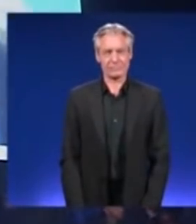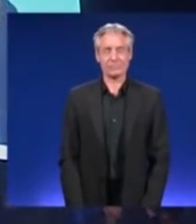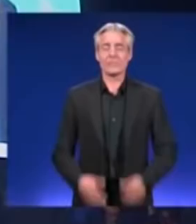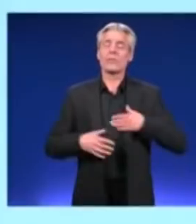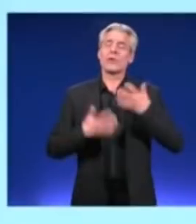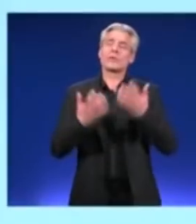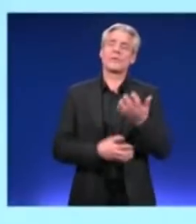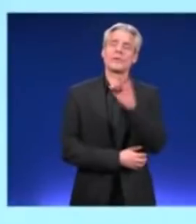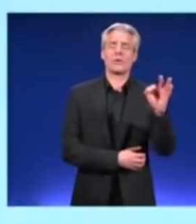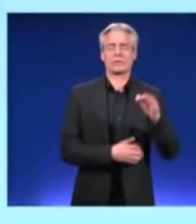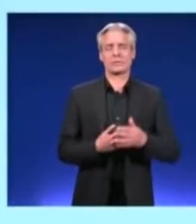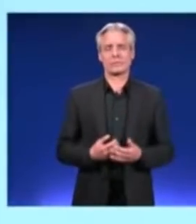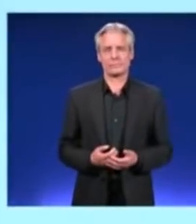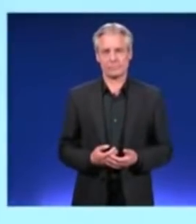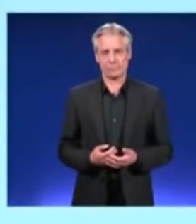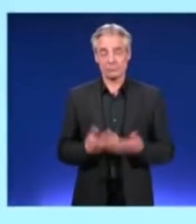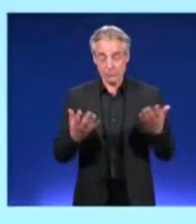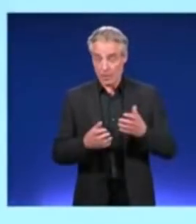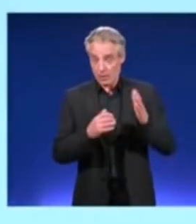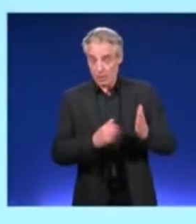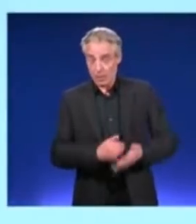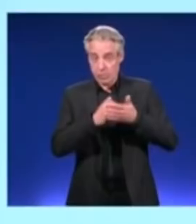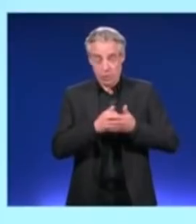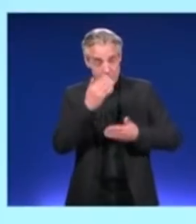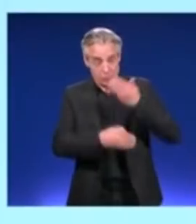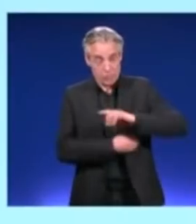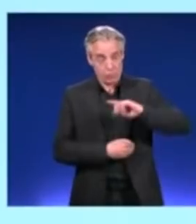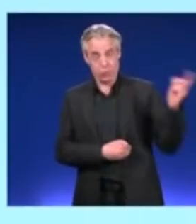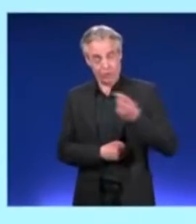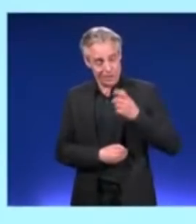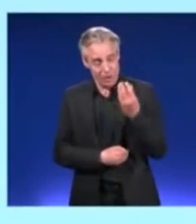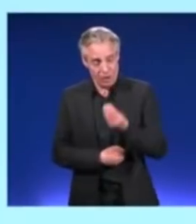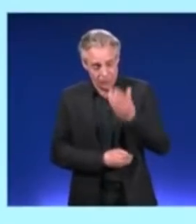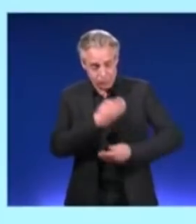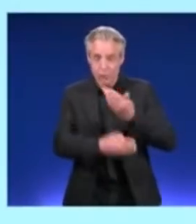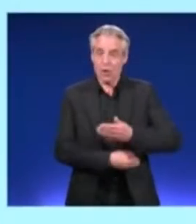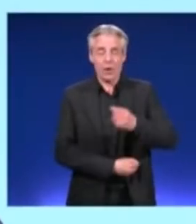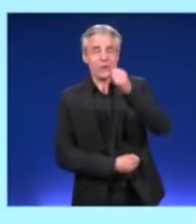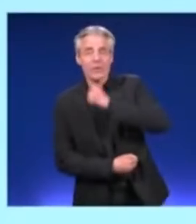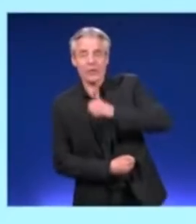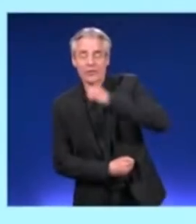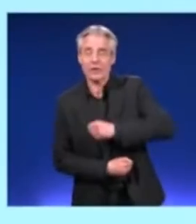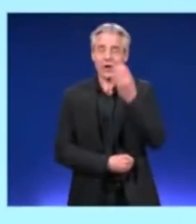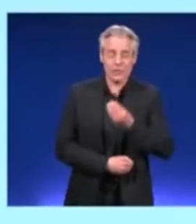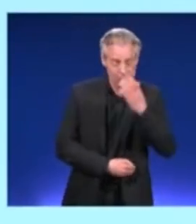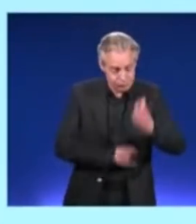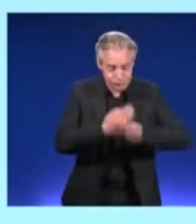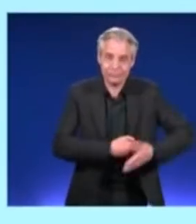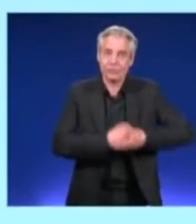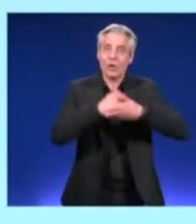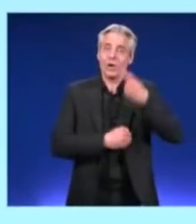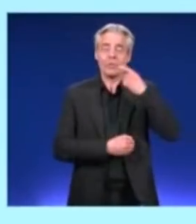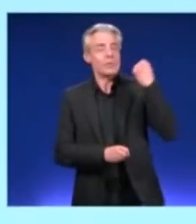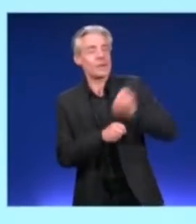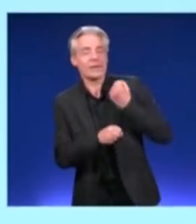Je veux une France qui porte des progrès pour chacun, pour nos aînés, pour nos enfants, pour les